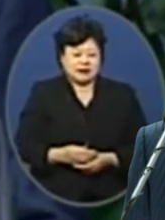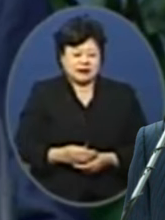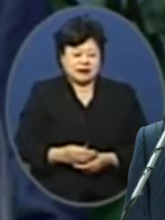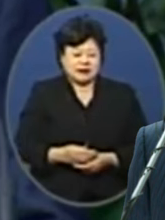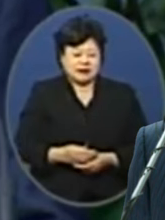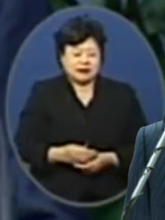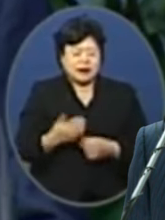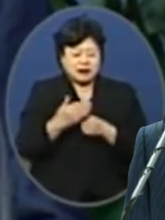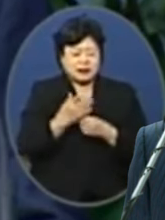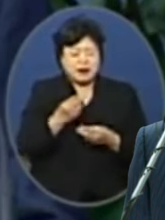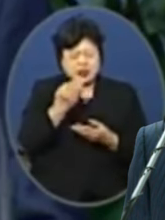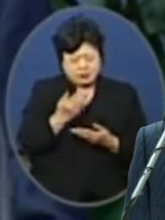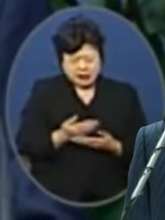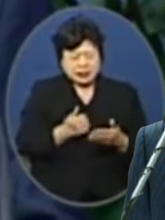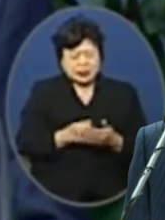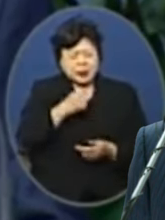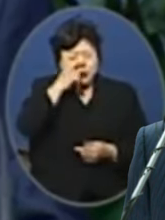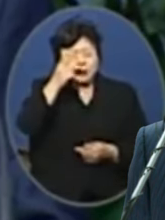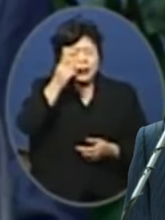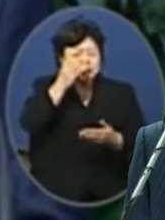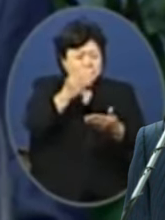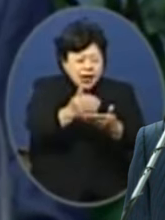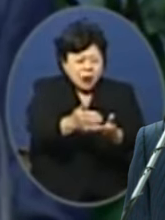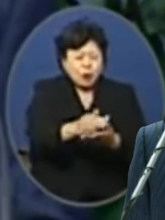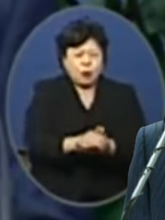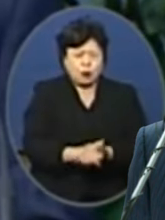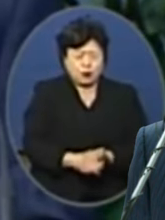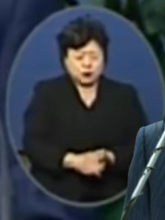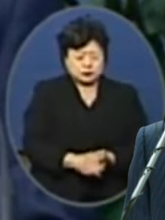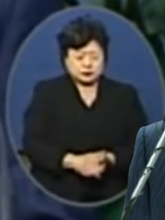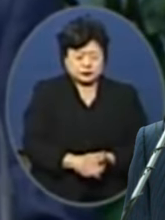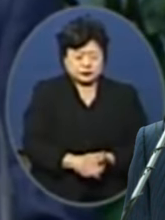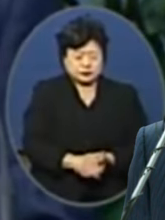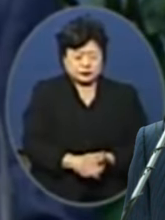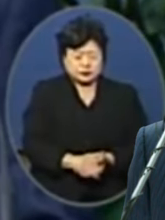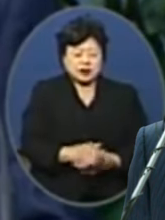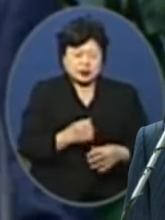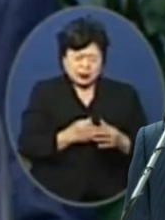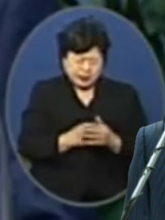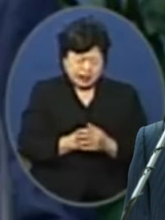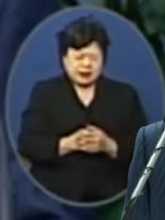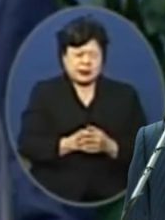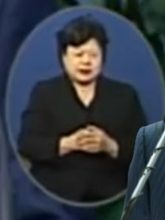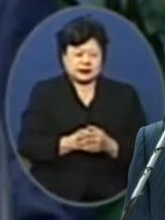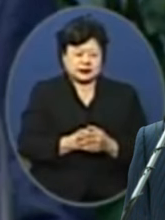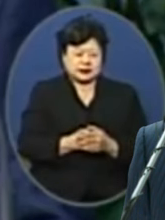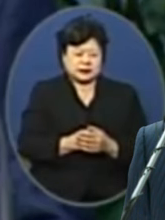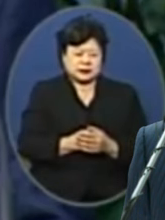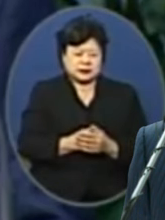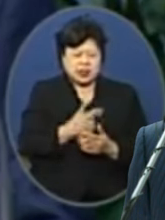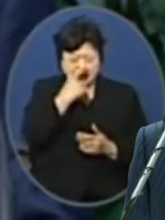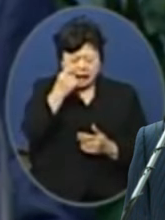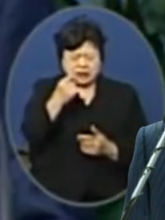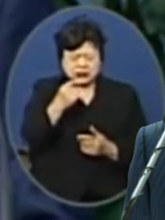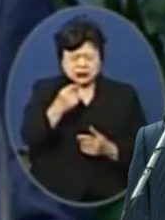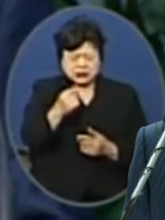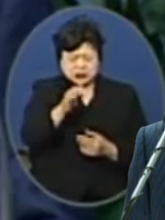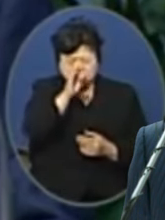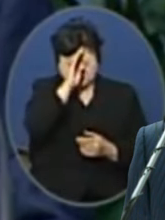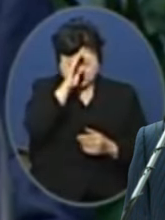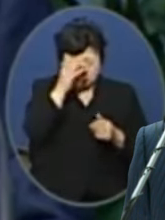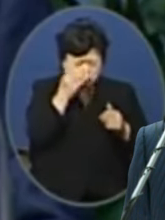내게 은혜를 많이 받았기 때문에 교만해지지 아니할 수 없다 그러므로이 가시채를 보내어서